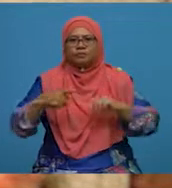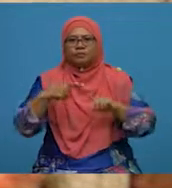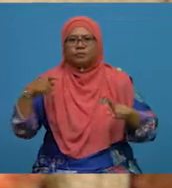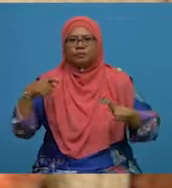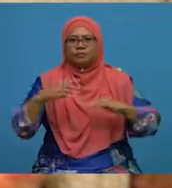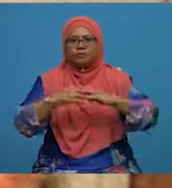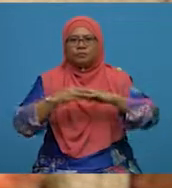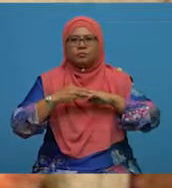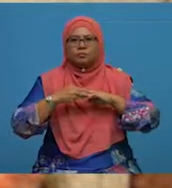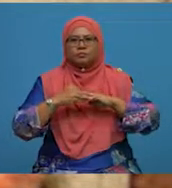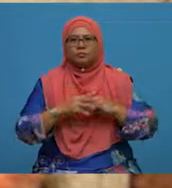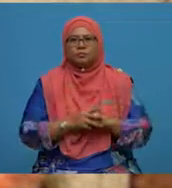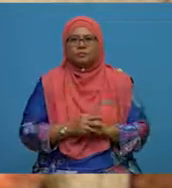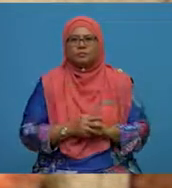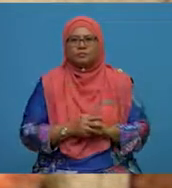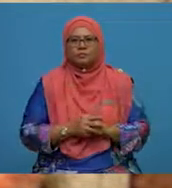British.